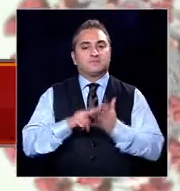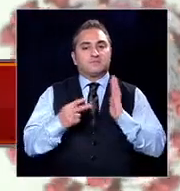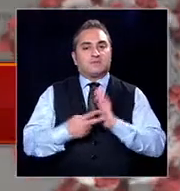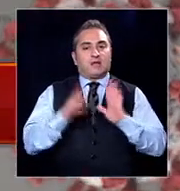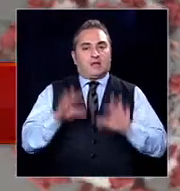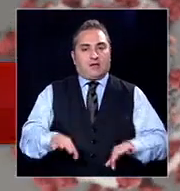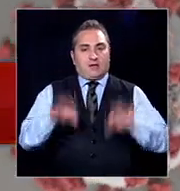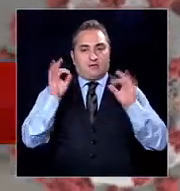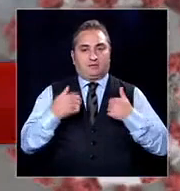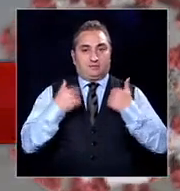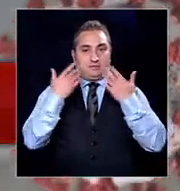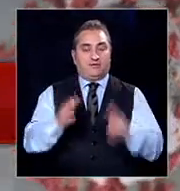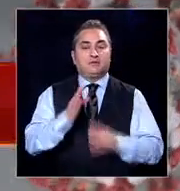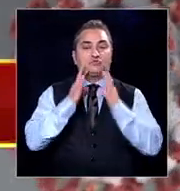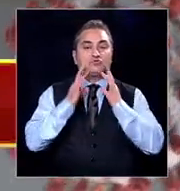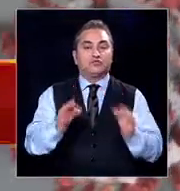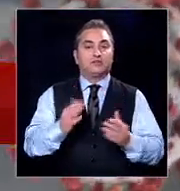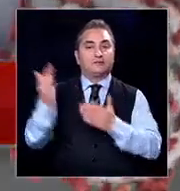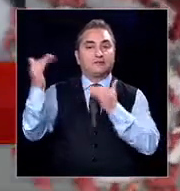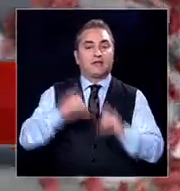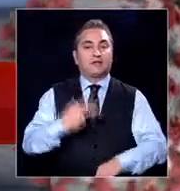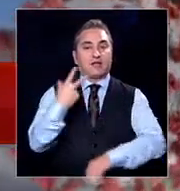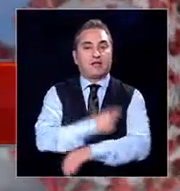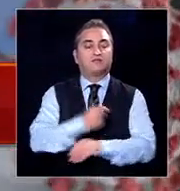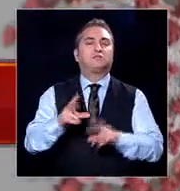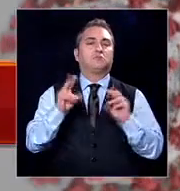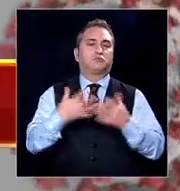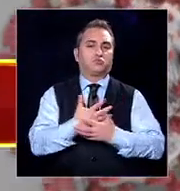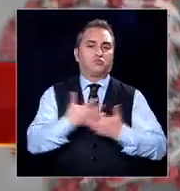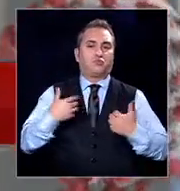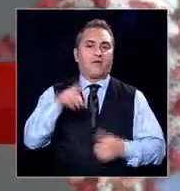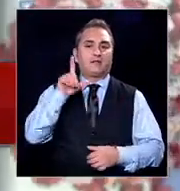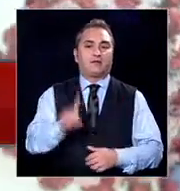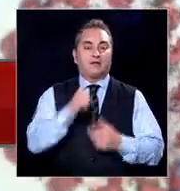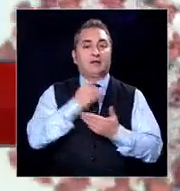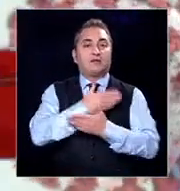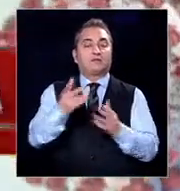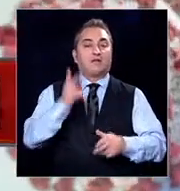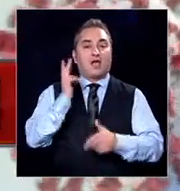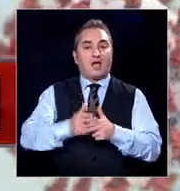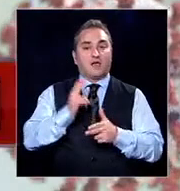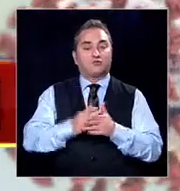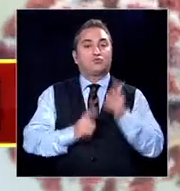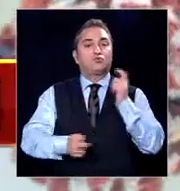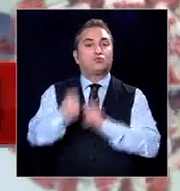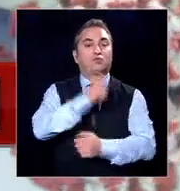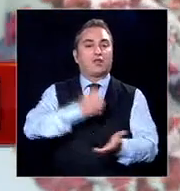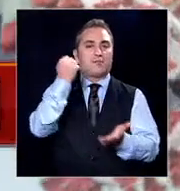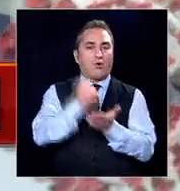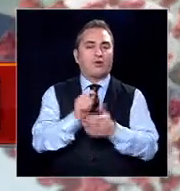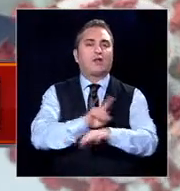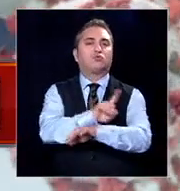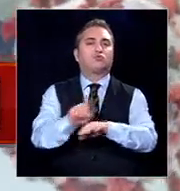hazır dedi, Çin'den gelen aşıların yeterince güvenli olduğunu söyledi. Acil kullanım onayı sürecinin başladığını